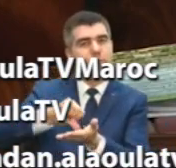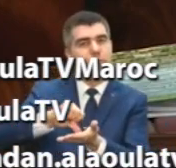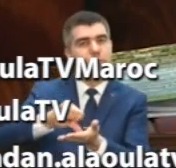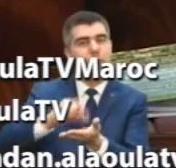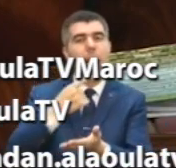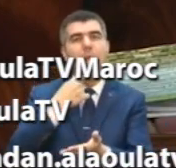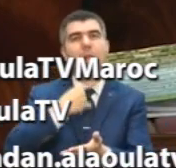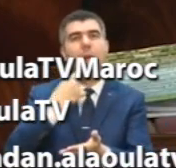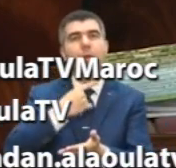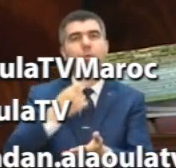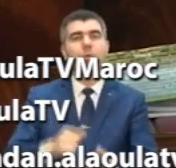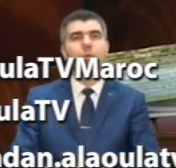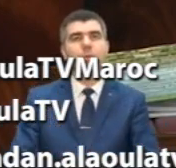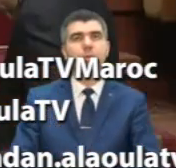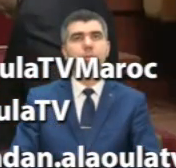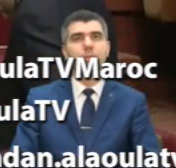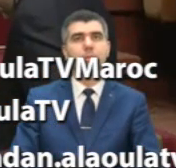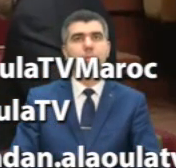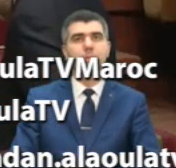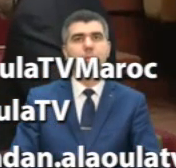الناظور.